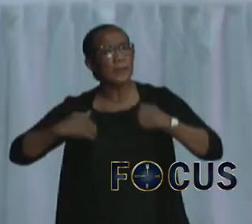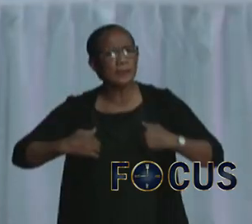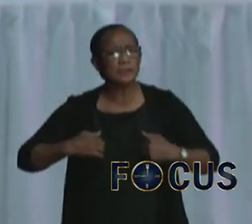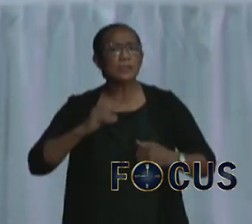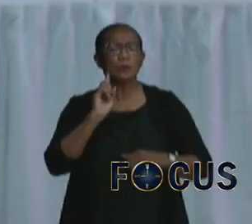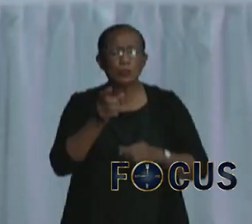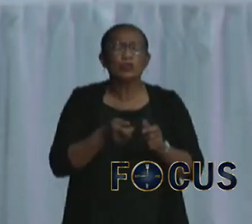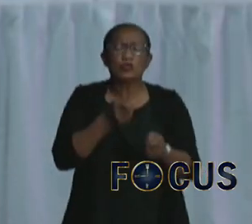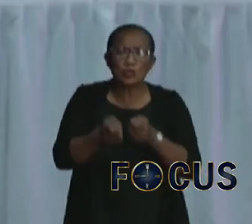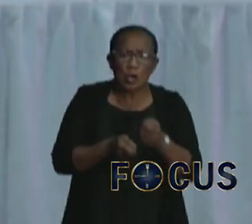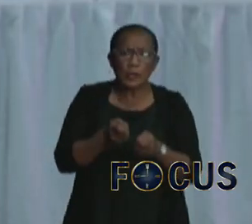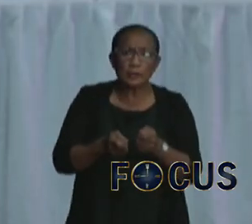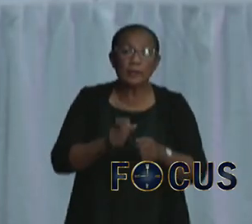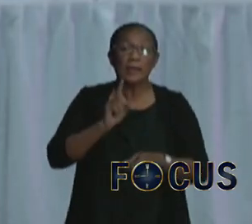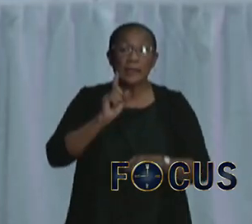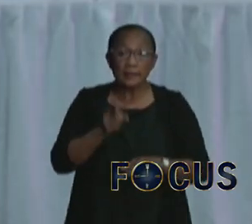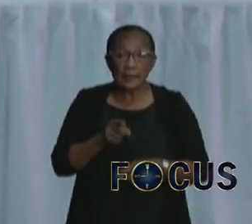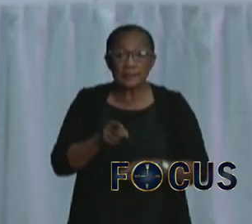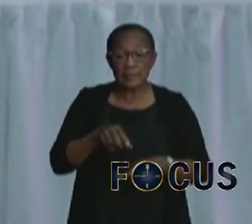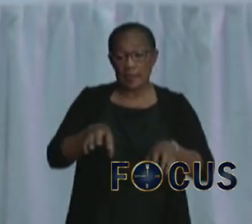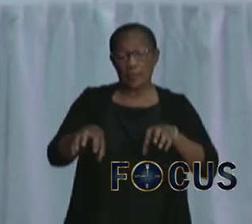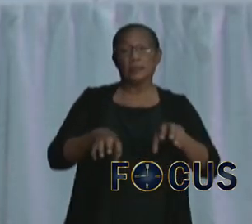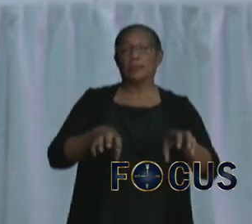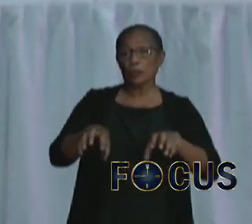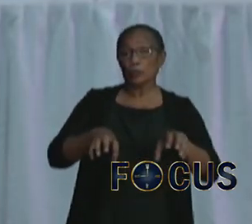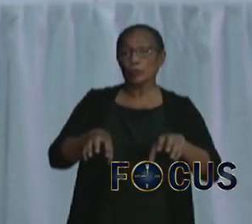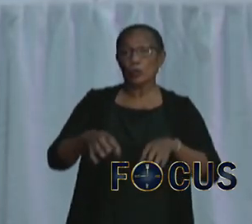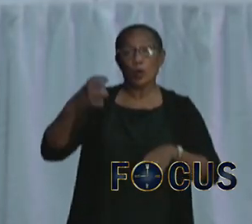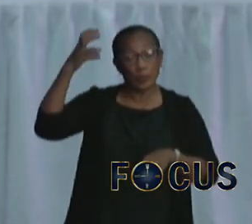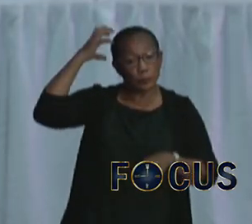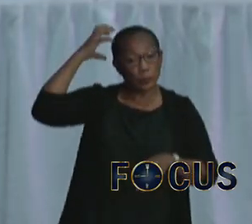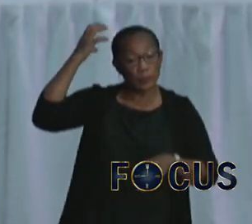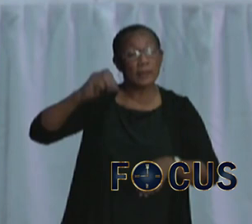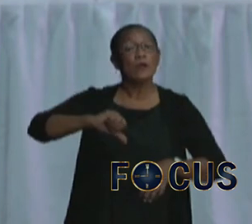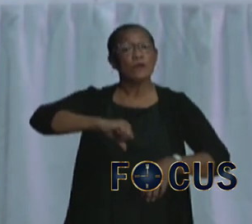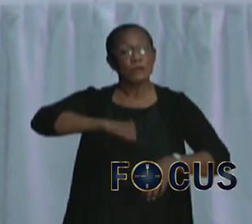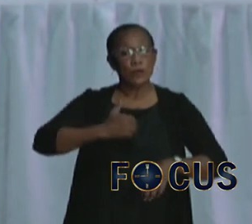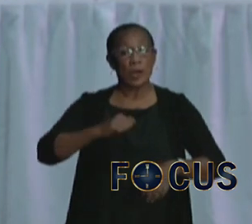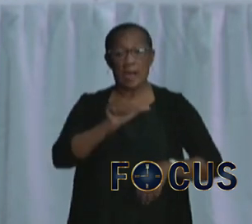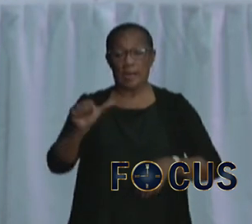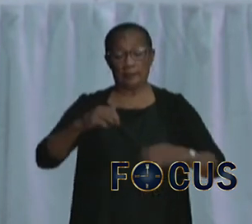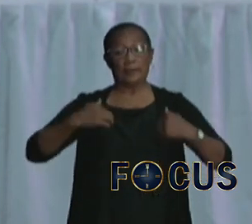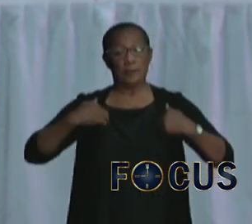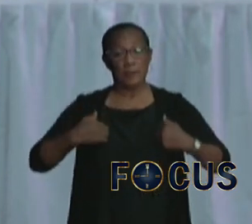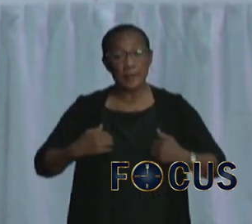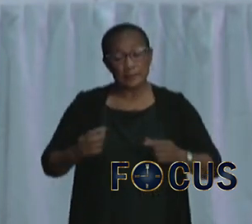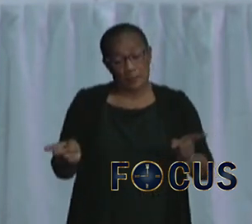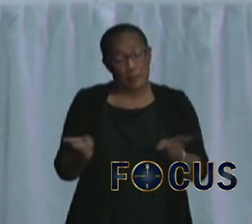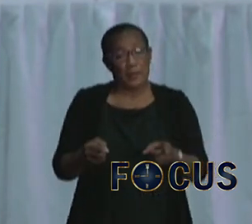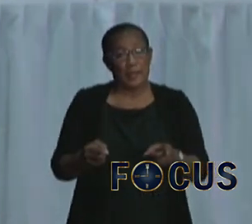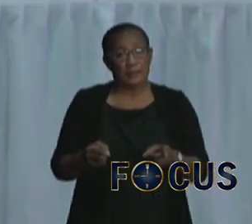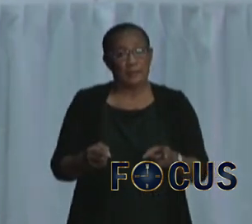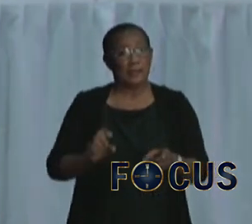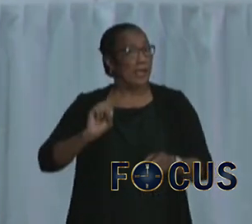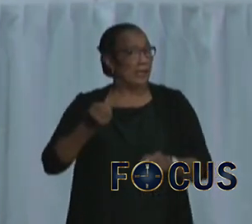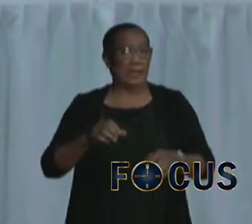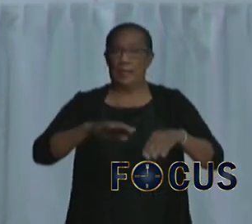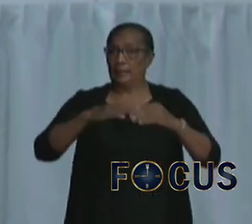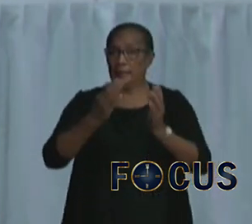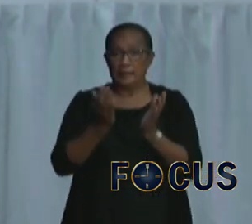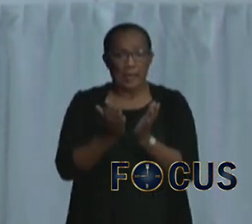zij het risico voor zichzelf en voor anderen beperken. Je kunt het niet allemaal in